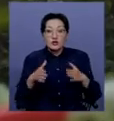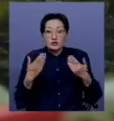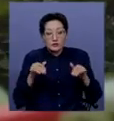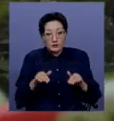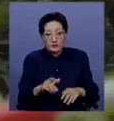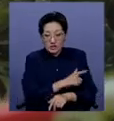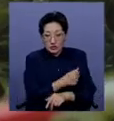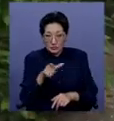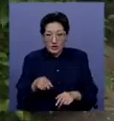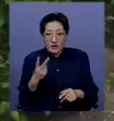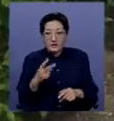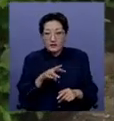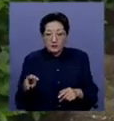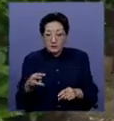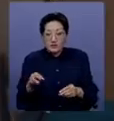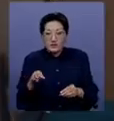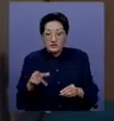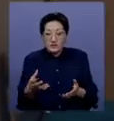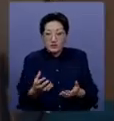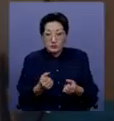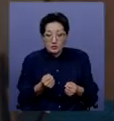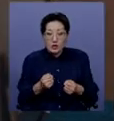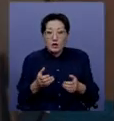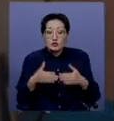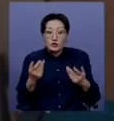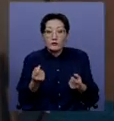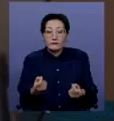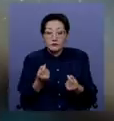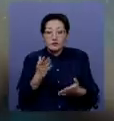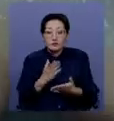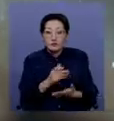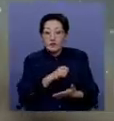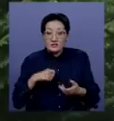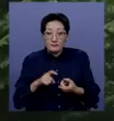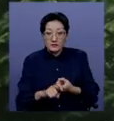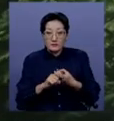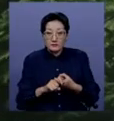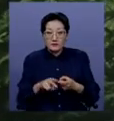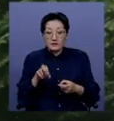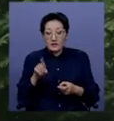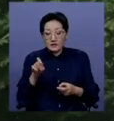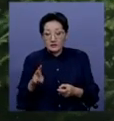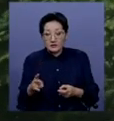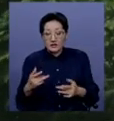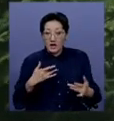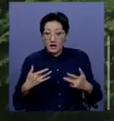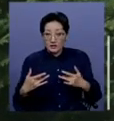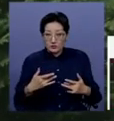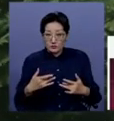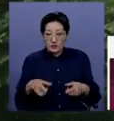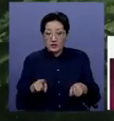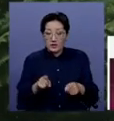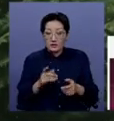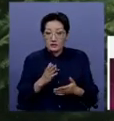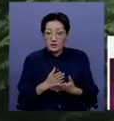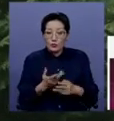Ал дәрігерлер 2 миллион теңген алу үшін жоқ вирусты бар деп өздеріне жұқтырып отыр. Дархан аға актер ретінде